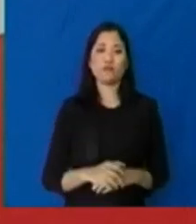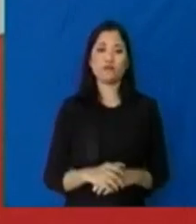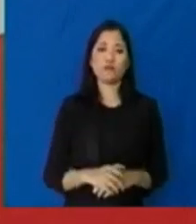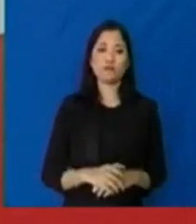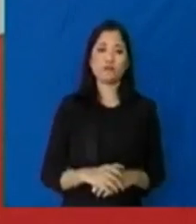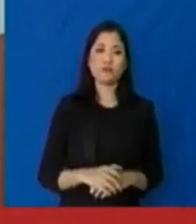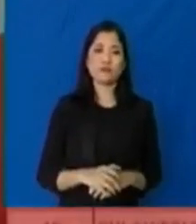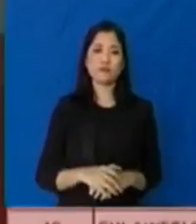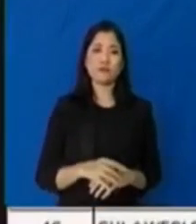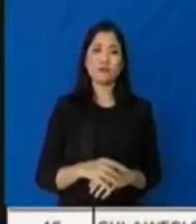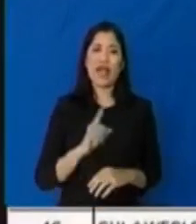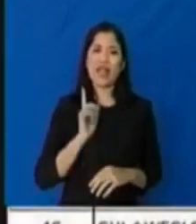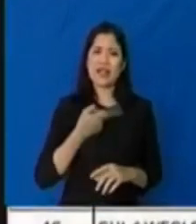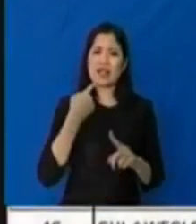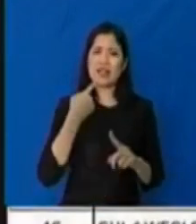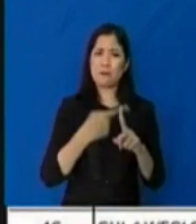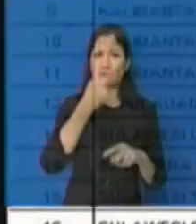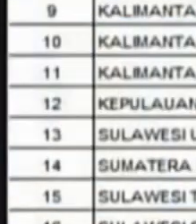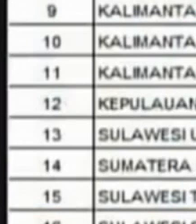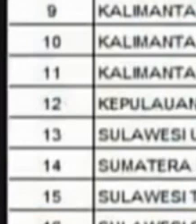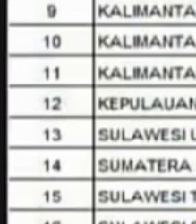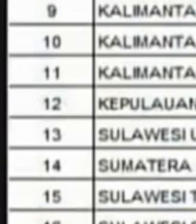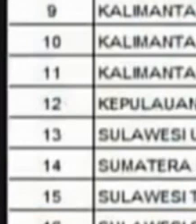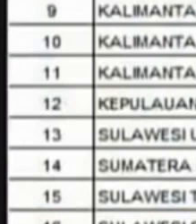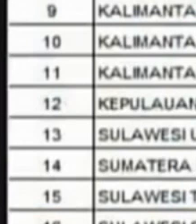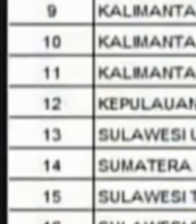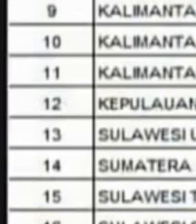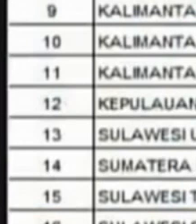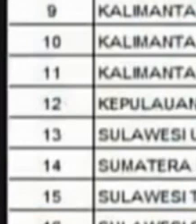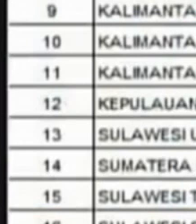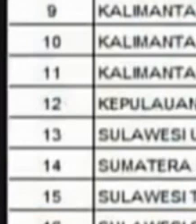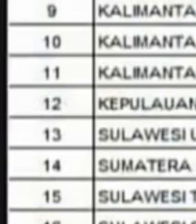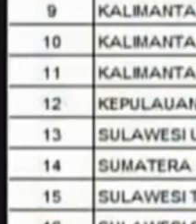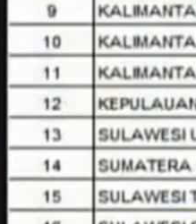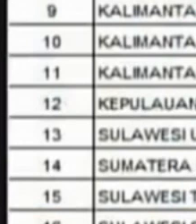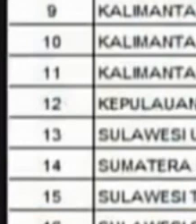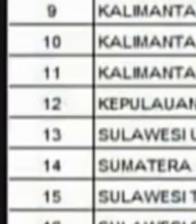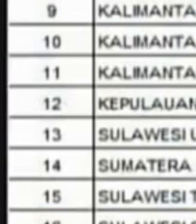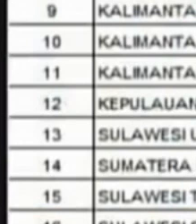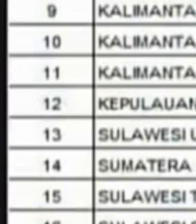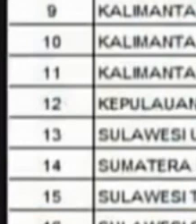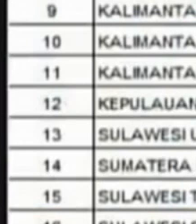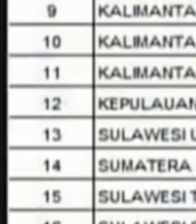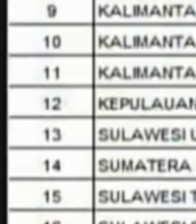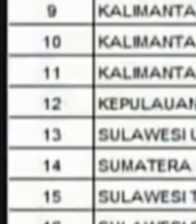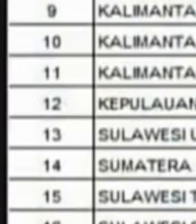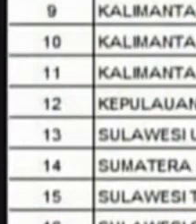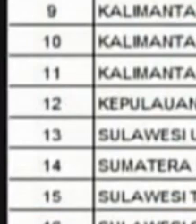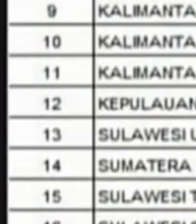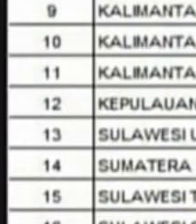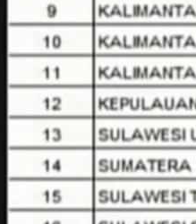Ada penambahan kasus positif sebanyak 64 orang, sehingga totalnya adalah